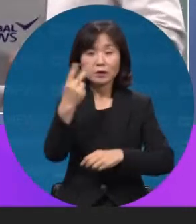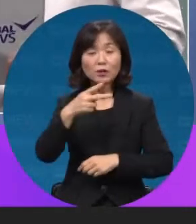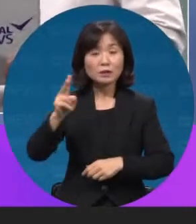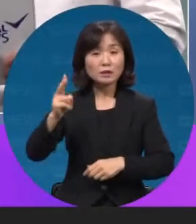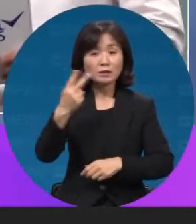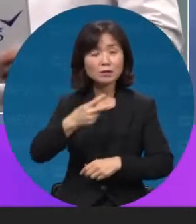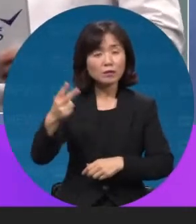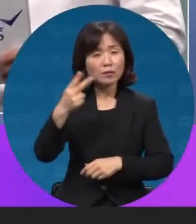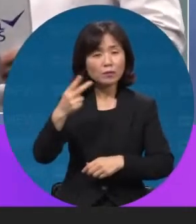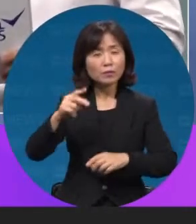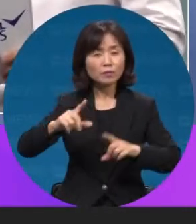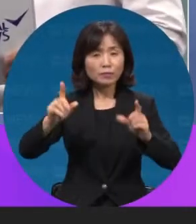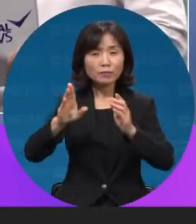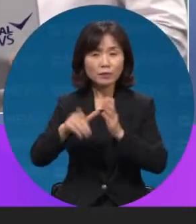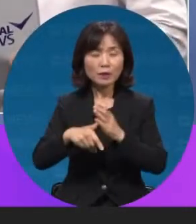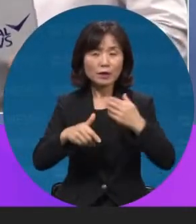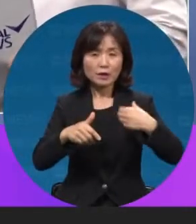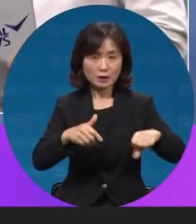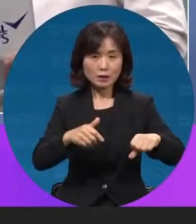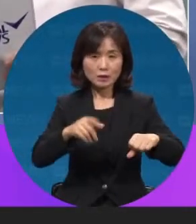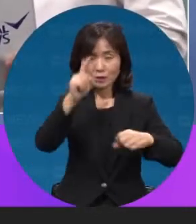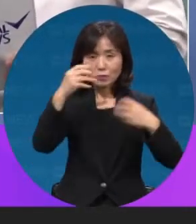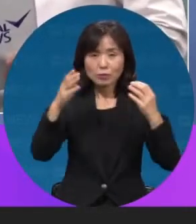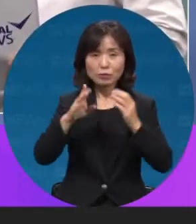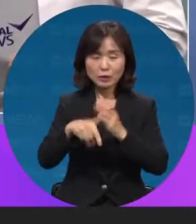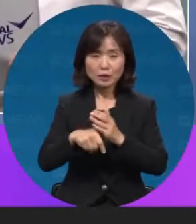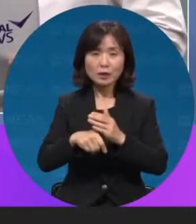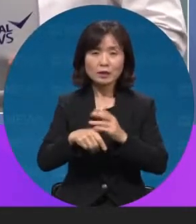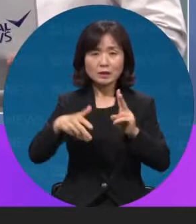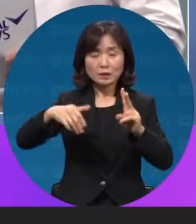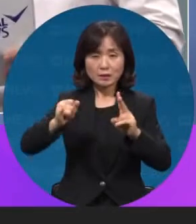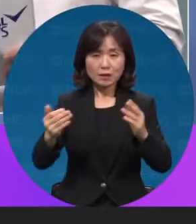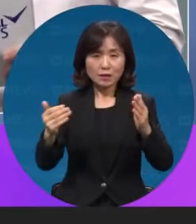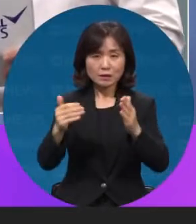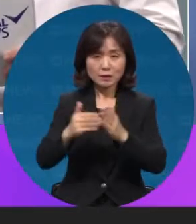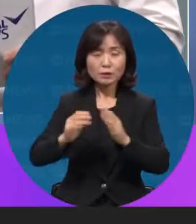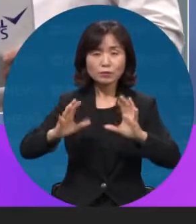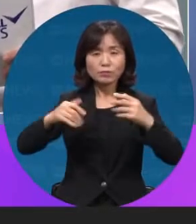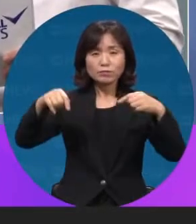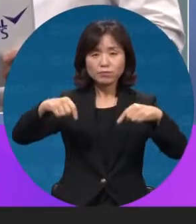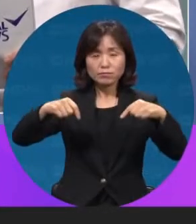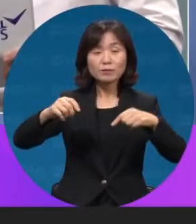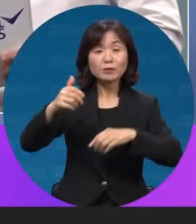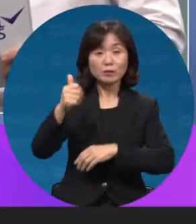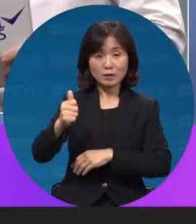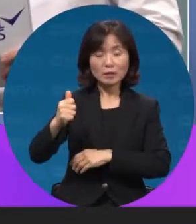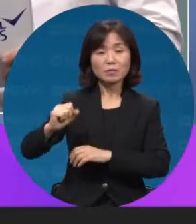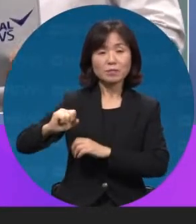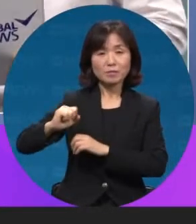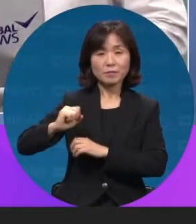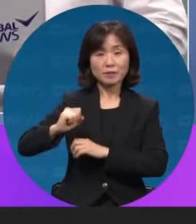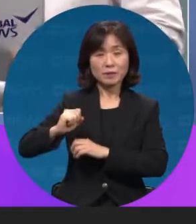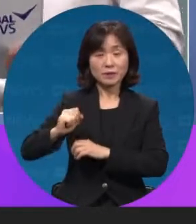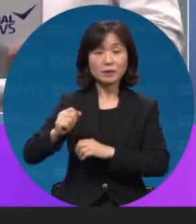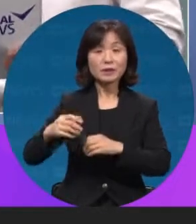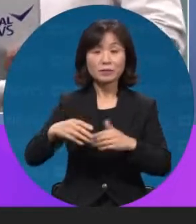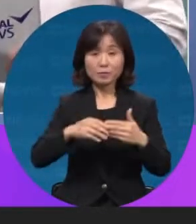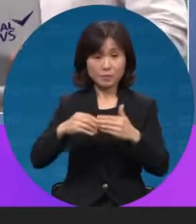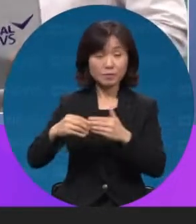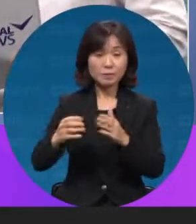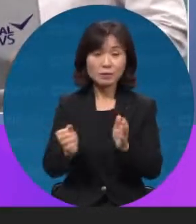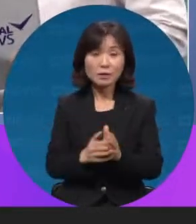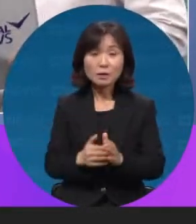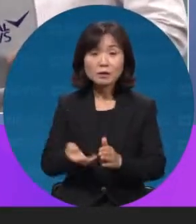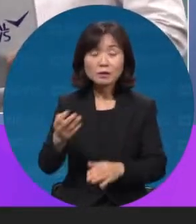됐습니다 파월은 아들 무시의 2기 행정부 까지 국무장관 자리를 지키며 대외정책을 주도 했는데요 하지만 2003년